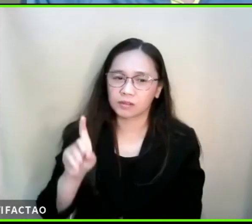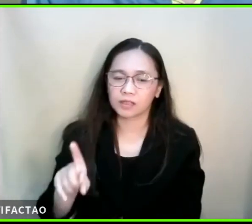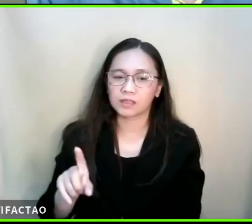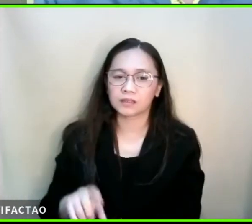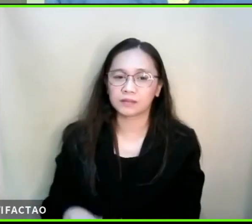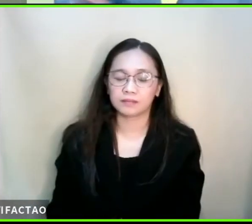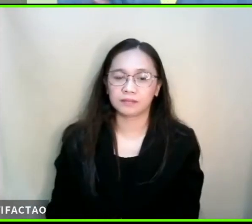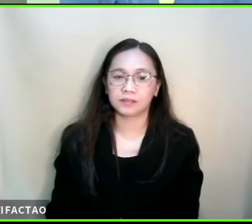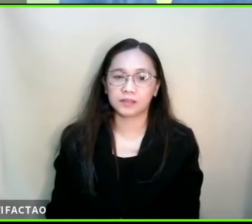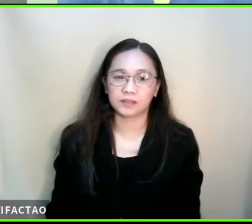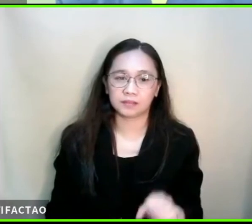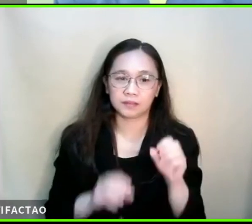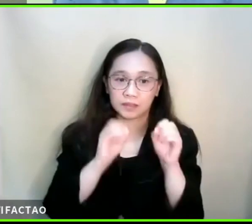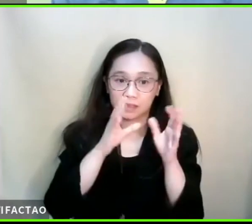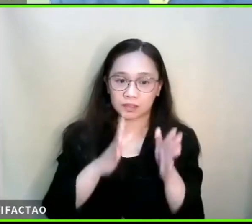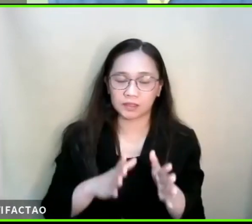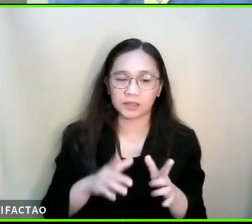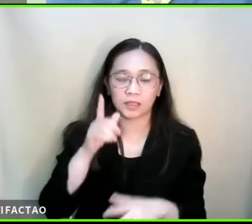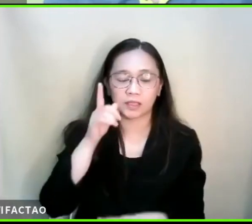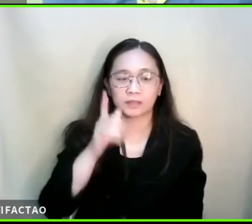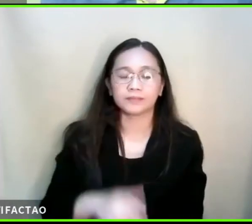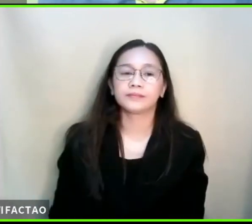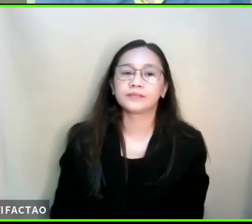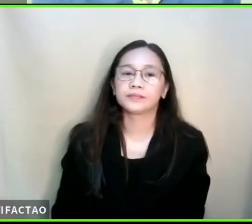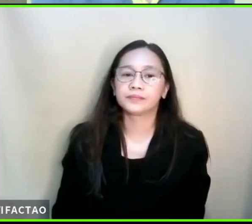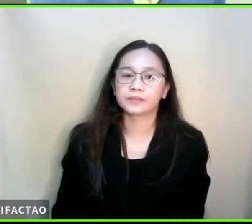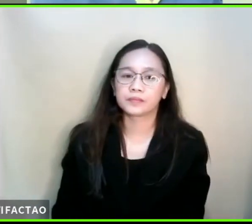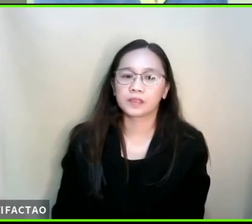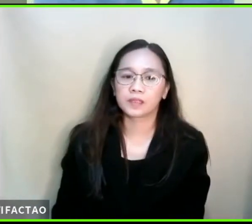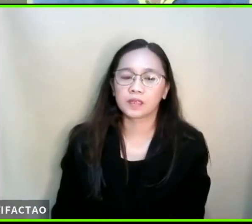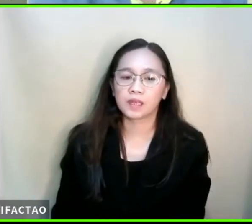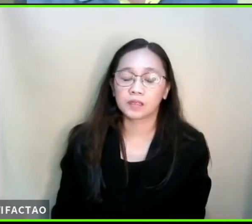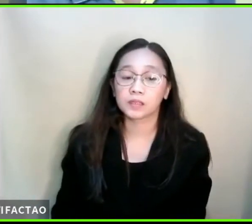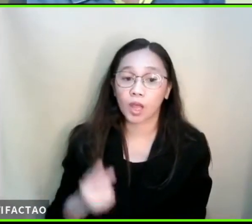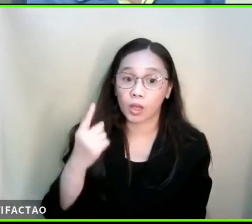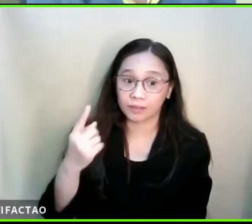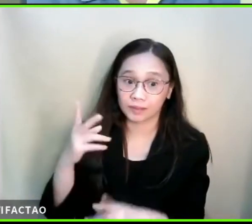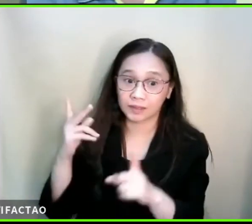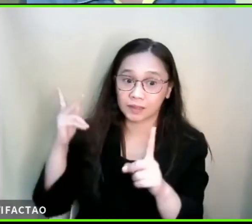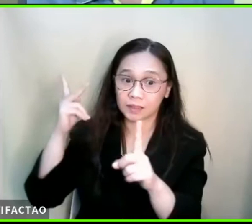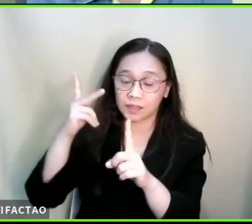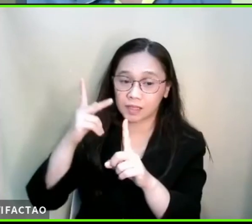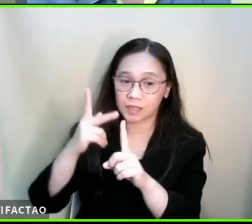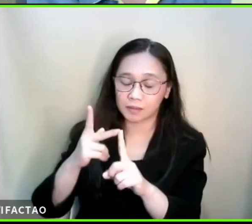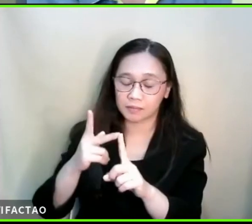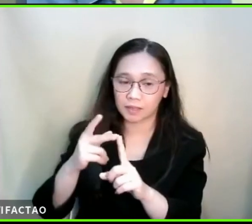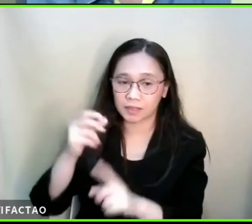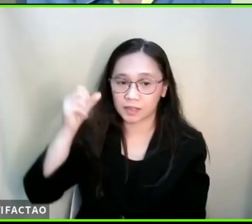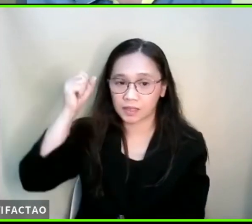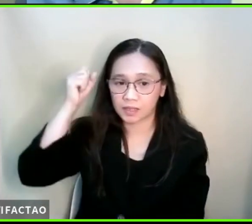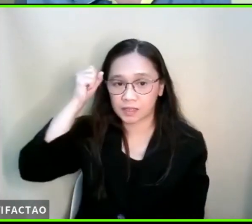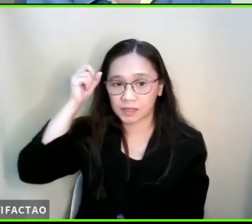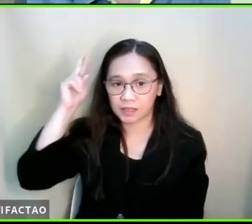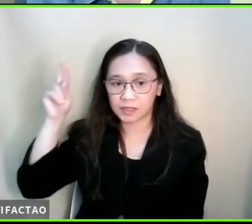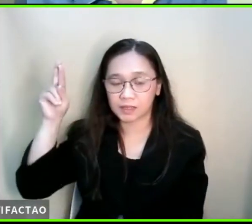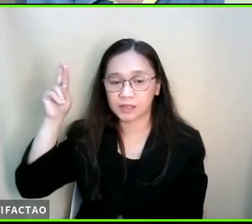Lan. I think that was really one of our purposes then, Sir Ranil, with this webinar. I